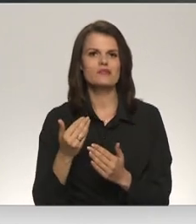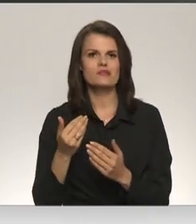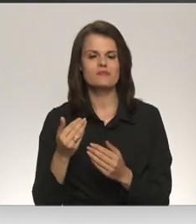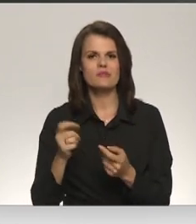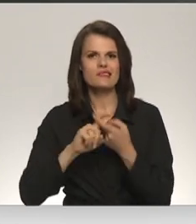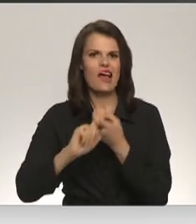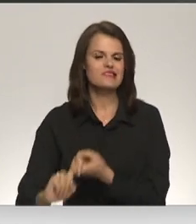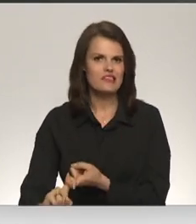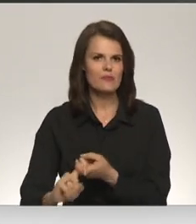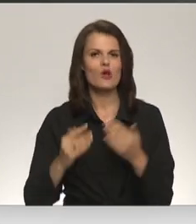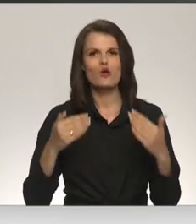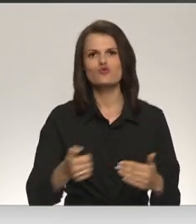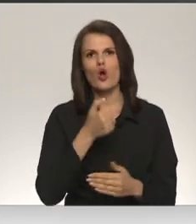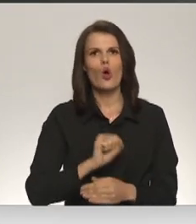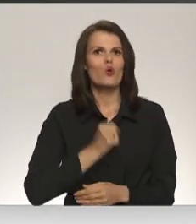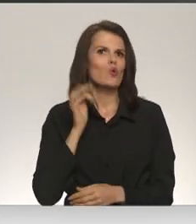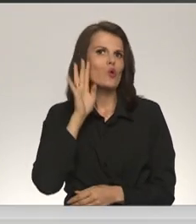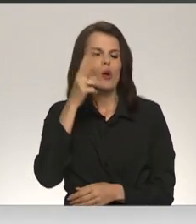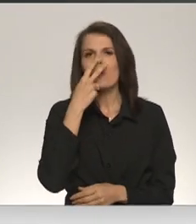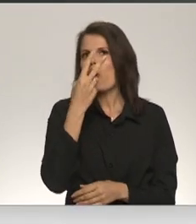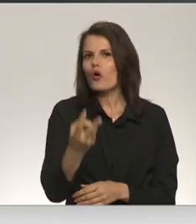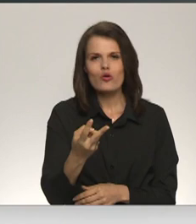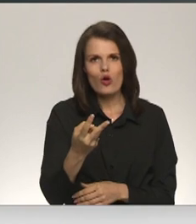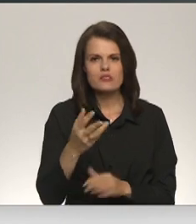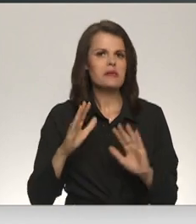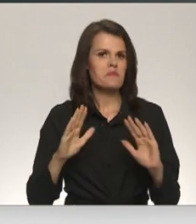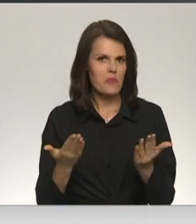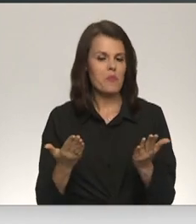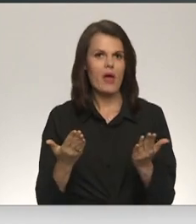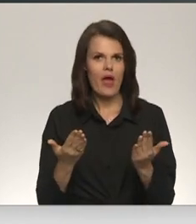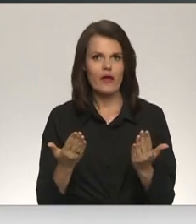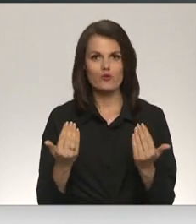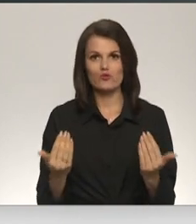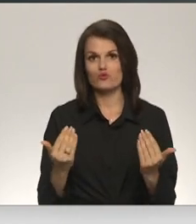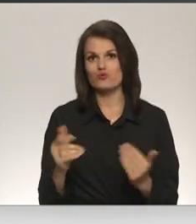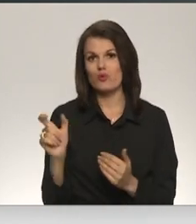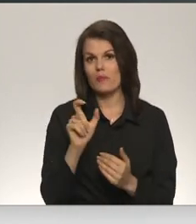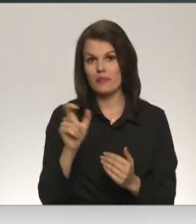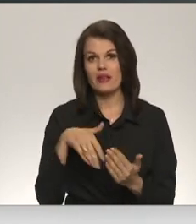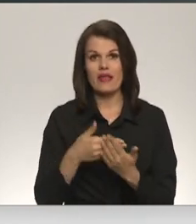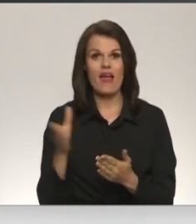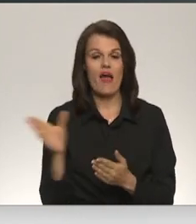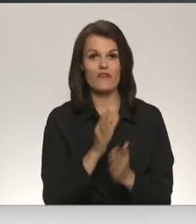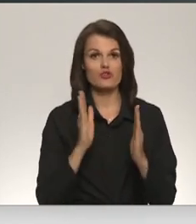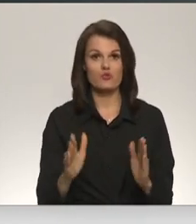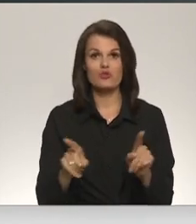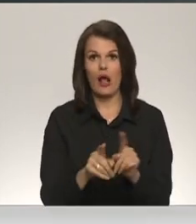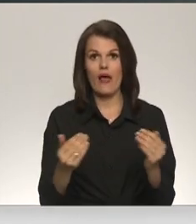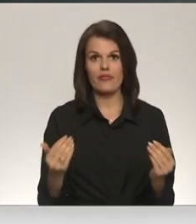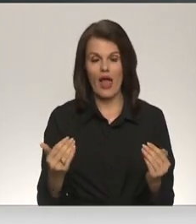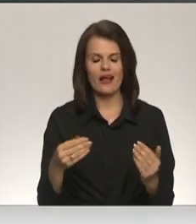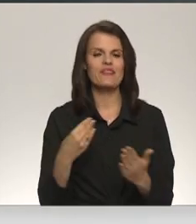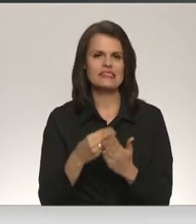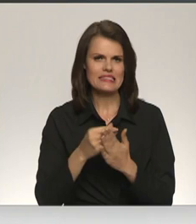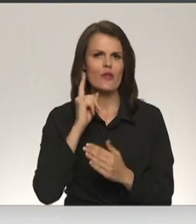saistības. Šogad ir ļoti grūti kaut ko prognozēt. Bet nu, šobrīd, ja viss notiks tā, kā šobrīd notiek, tad cenas,